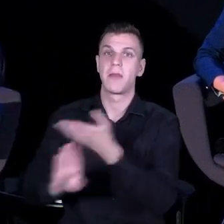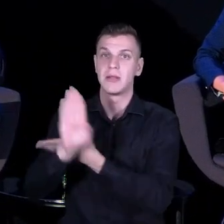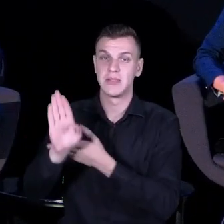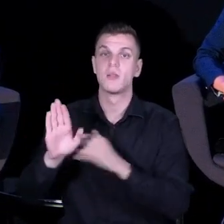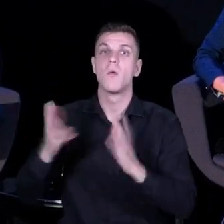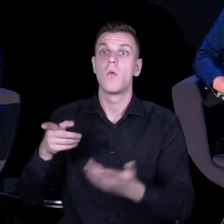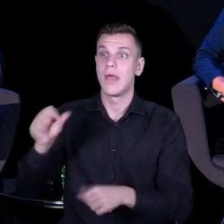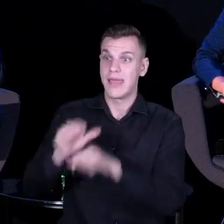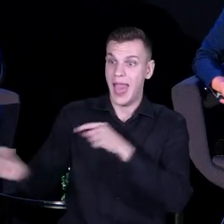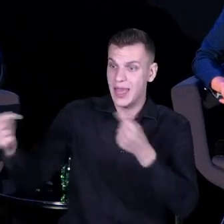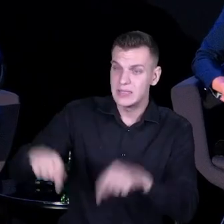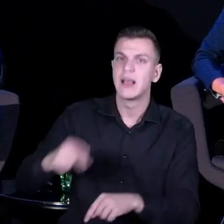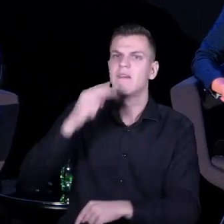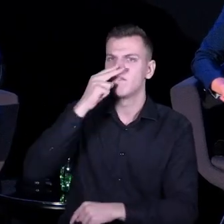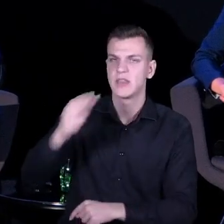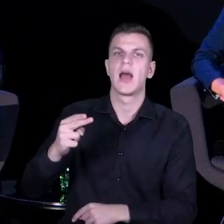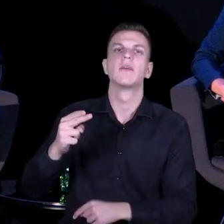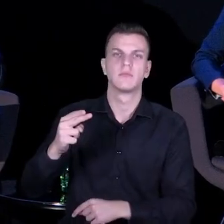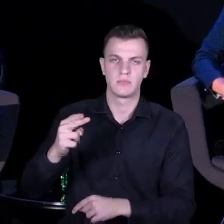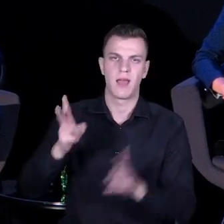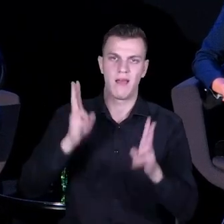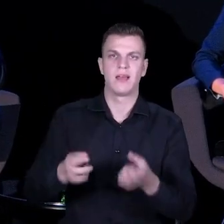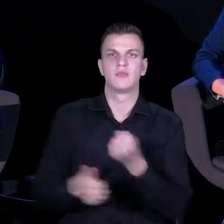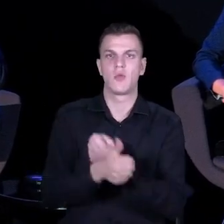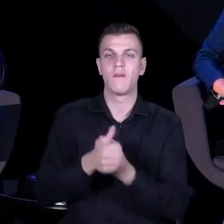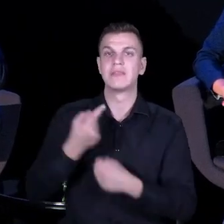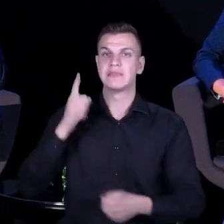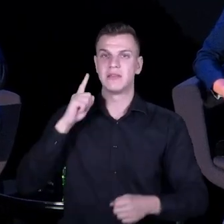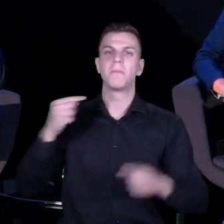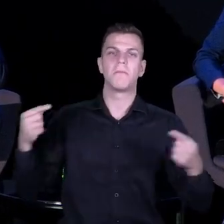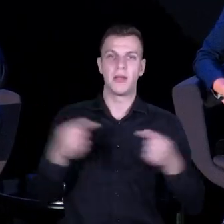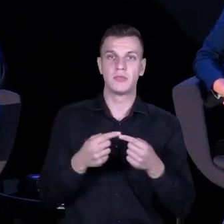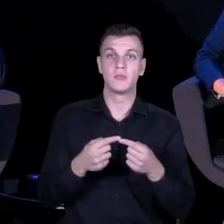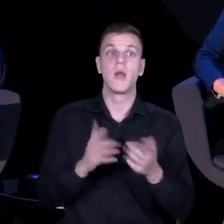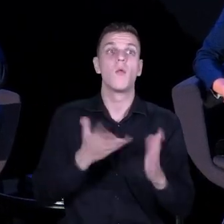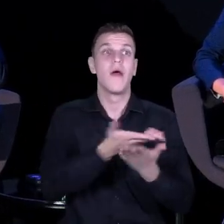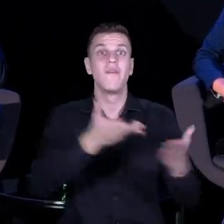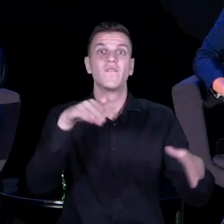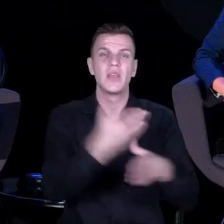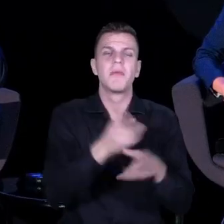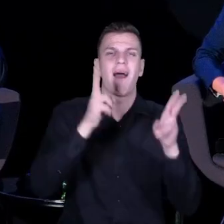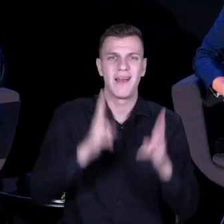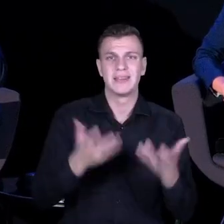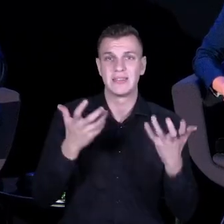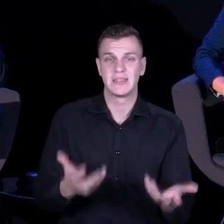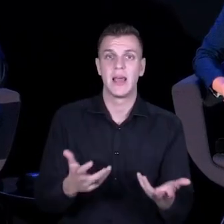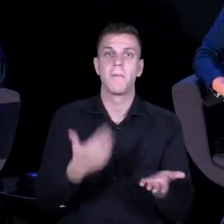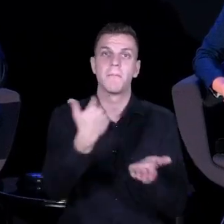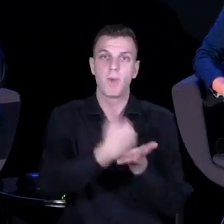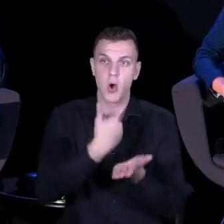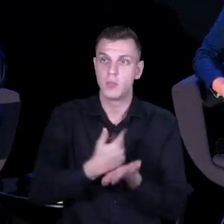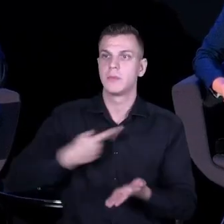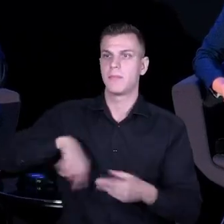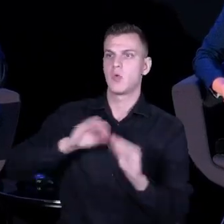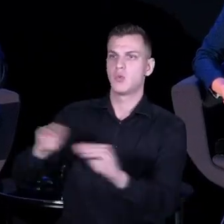teoria, ale rzeczywiście firmy są zainteresowane tym, o czym mówimy. To znaczy, że gdzieś to, jak uczymy dzieci, ma przeniesienie